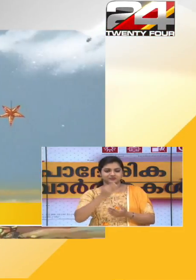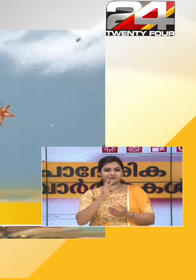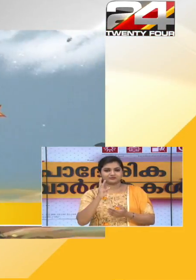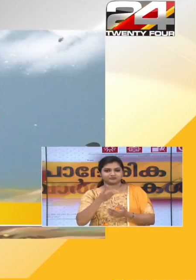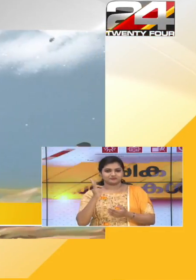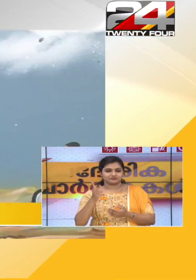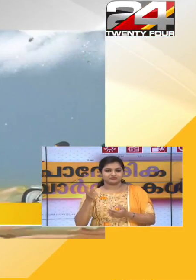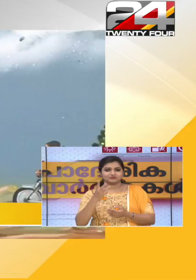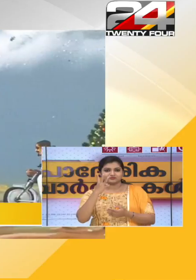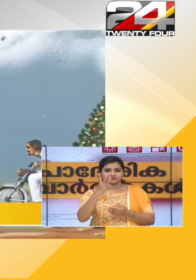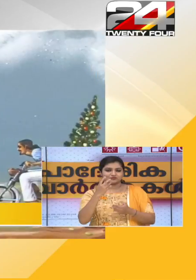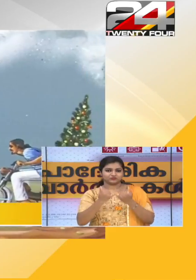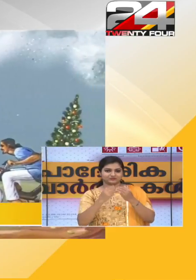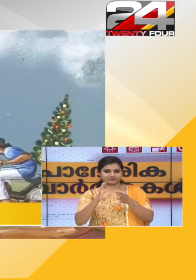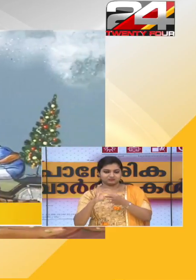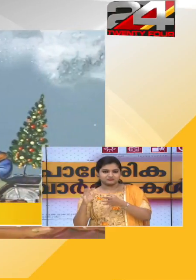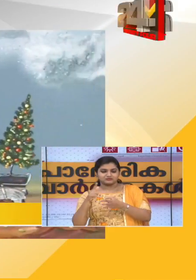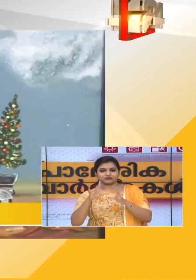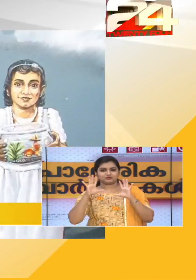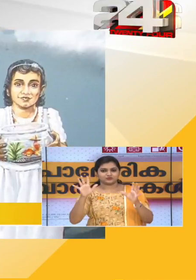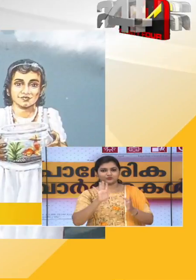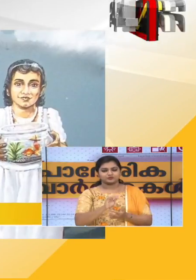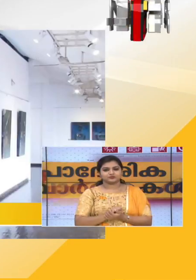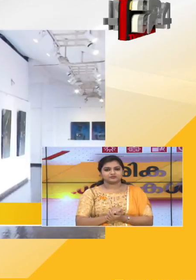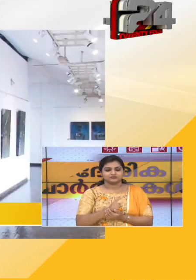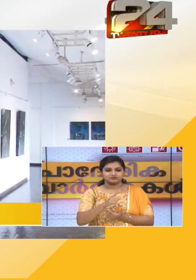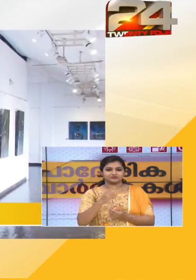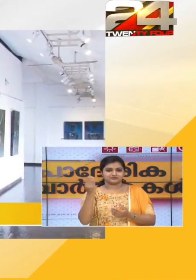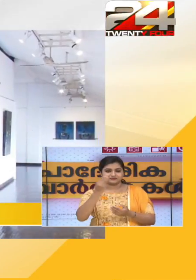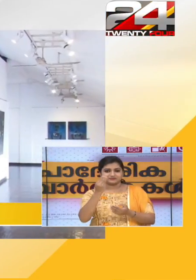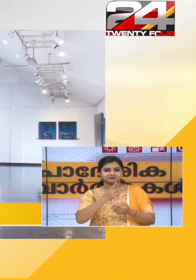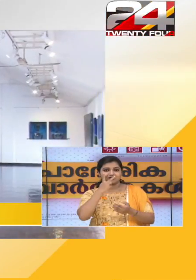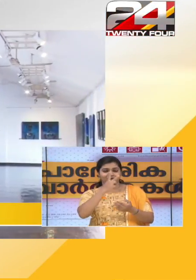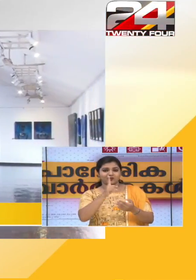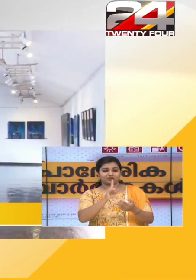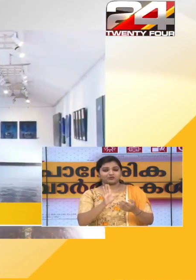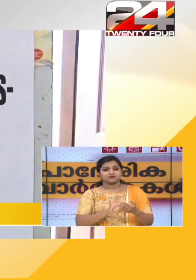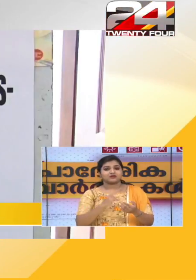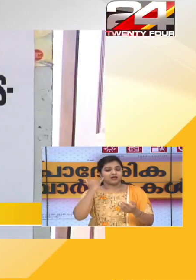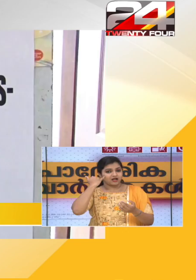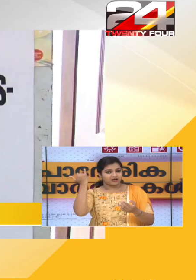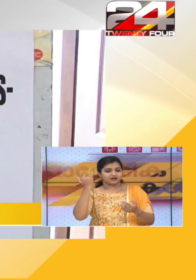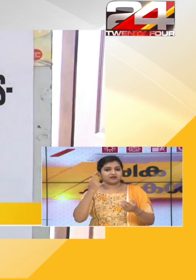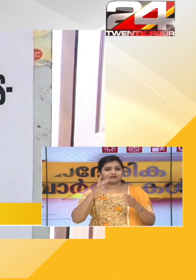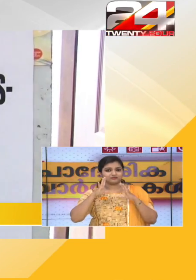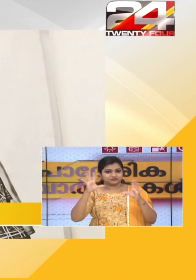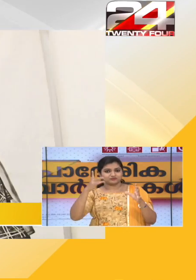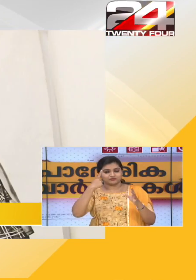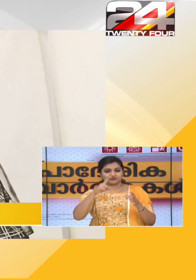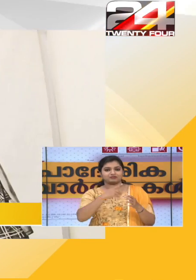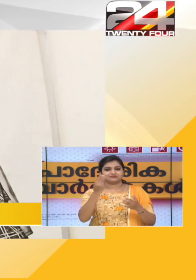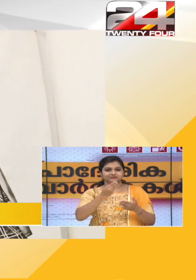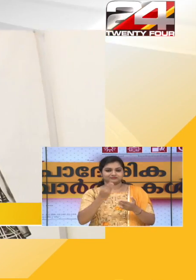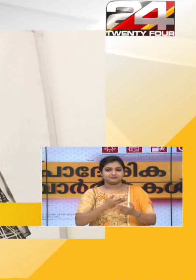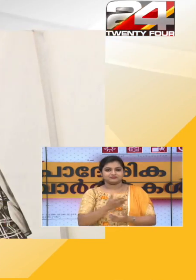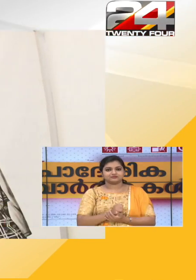3 പരമ്പരകളിലുള്ള ചിത്രങ്ങളാണ് പ്രദർശനത്തിനുള്ളത്. ചിത്രത്തെ കാഴ്ചയായി മാത്രം കാണാതെ ആശയപ്രകാശനത്തിനുള്ള മീഡിയമായി ഉപയോഗിക്കുകയാണ്